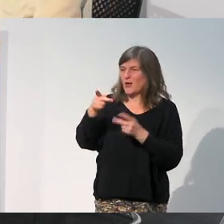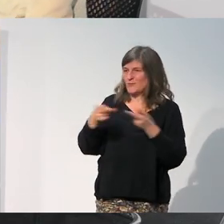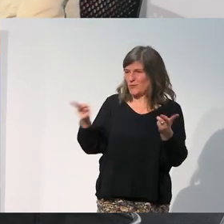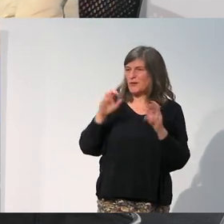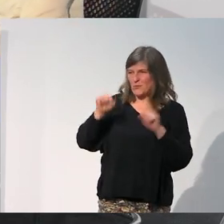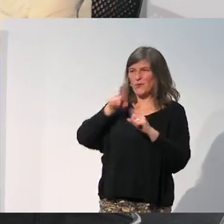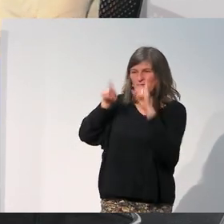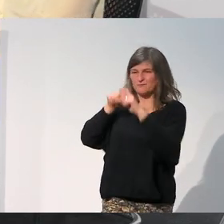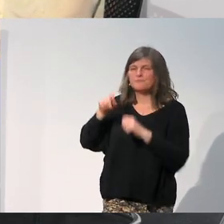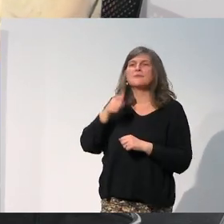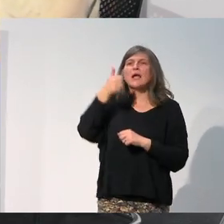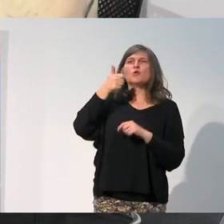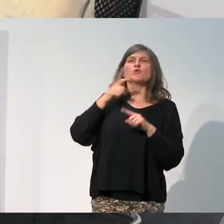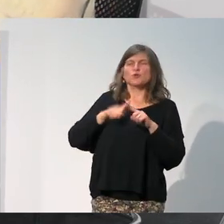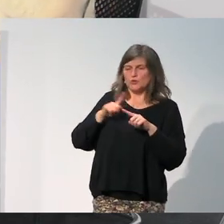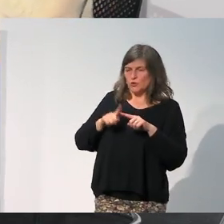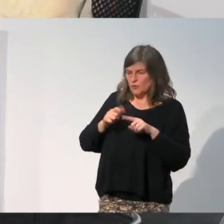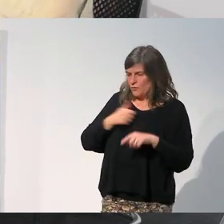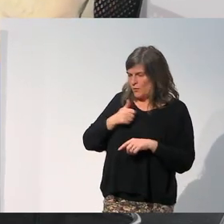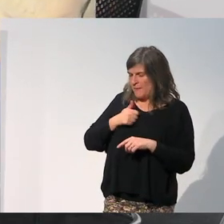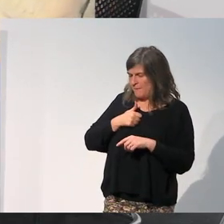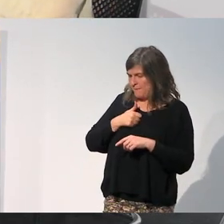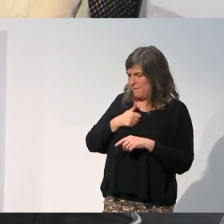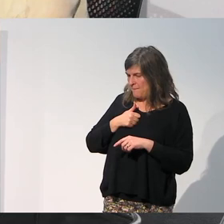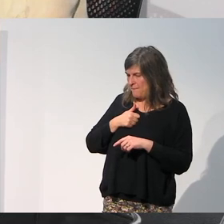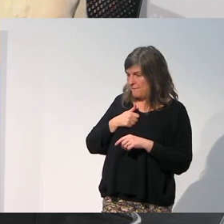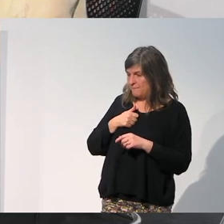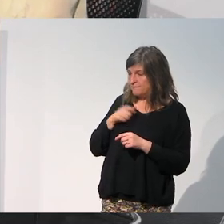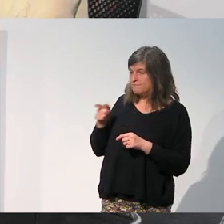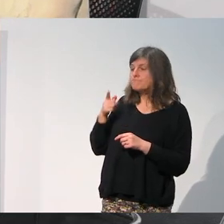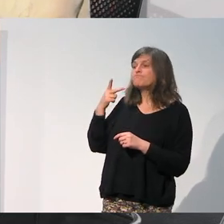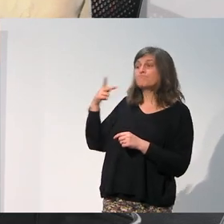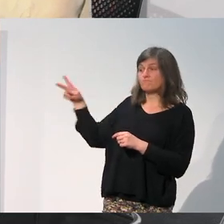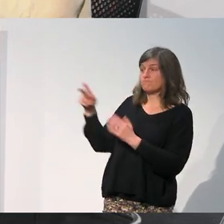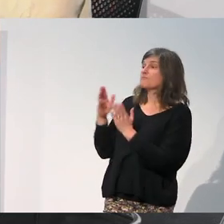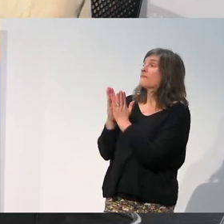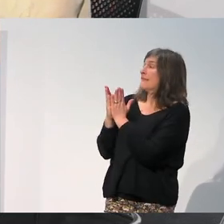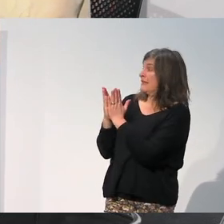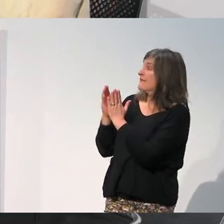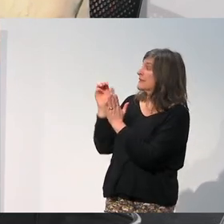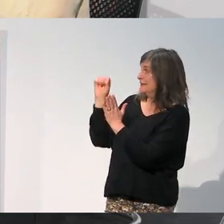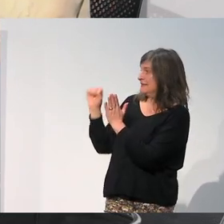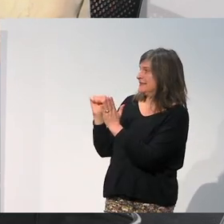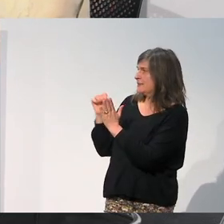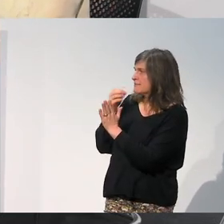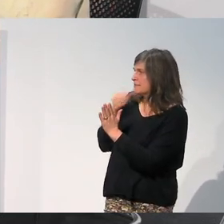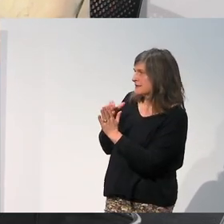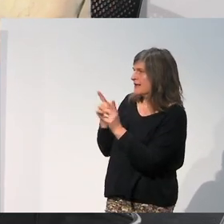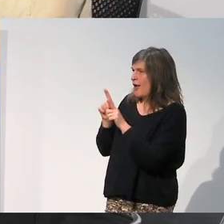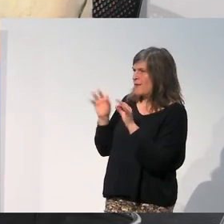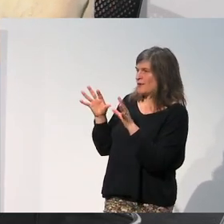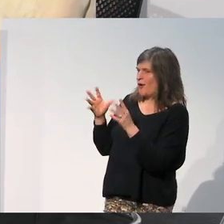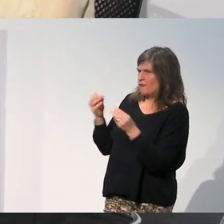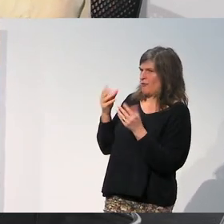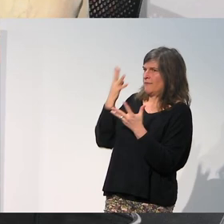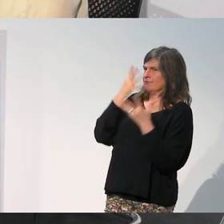quelque chose qui, moi, m'a fortement impressionnée dans votre livre, Sybille Grimbert, et puis aussi un petit peu déroutée.